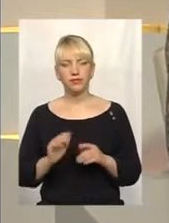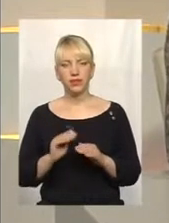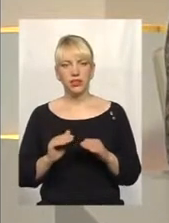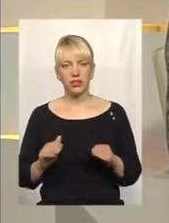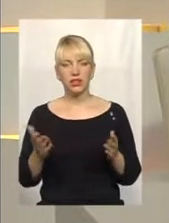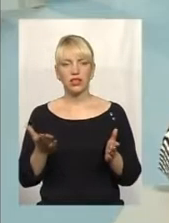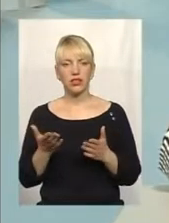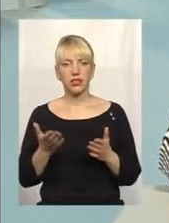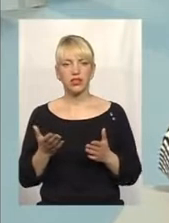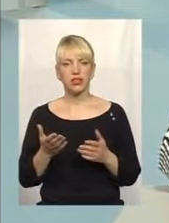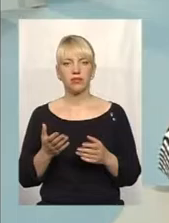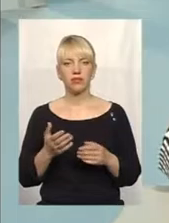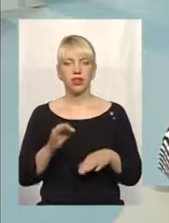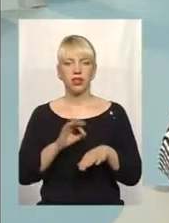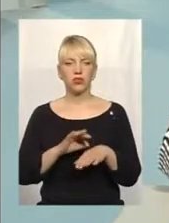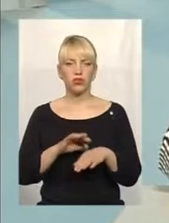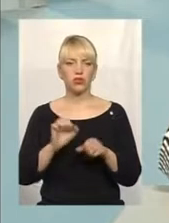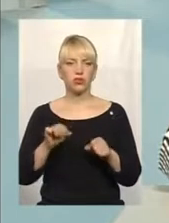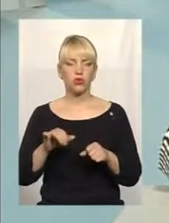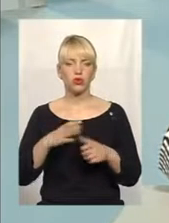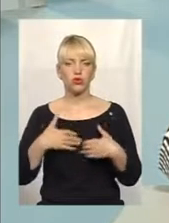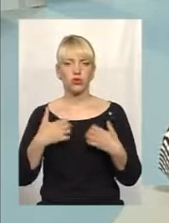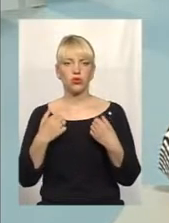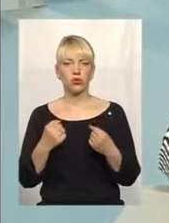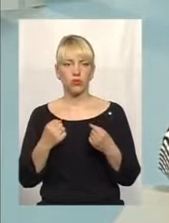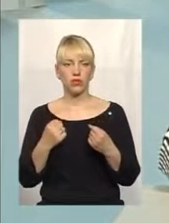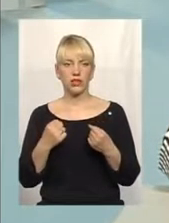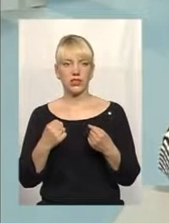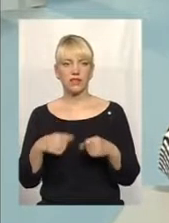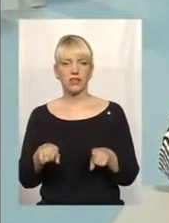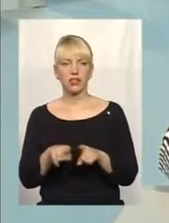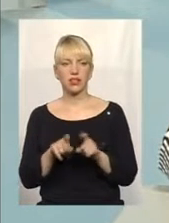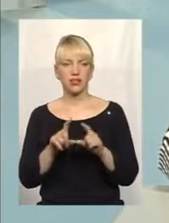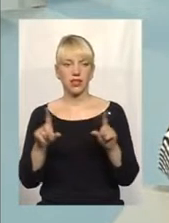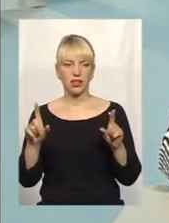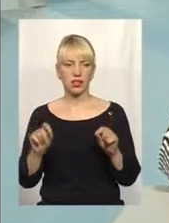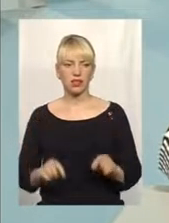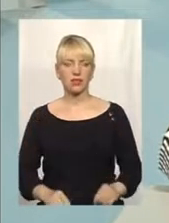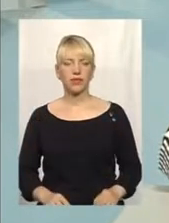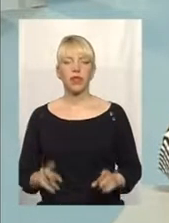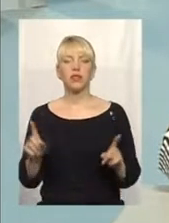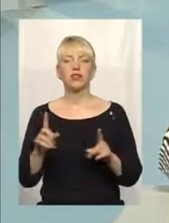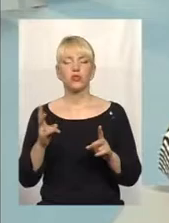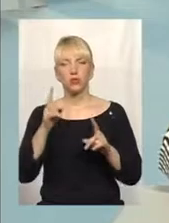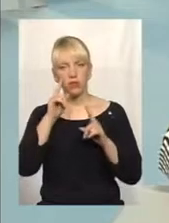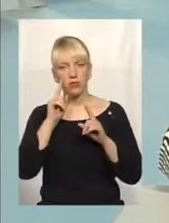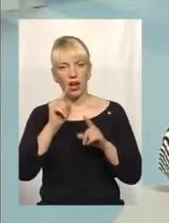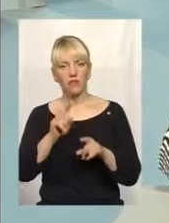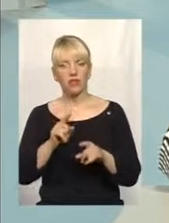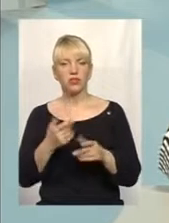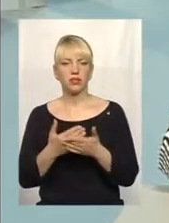діти, яких нозологій можуть оздоровлюватися в таких закладах? На що направлено це?